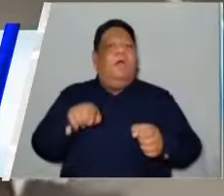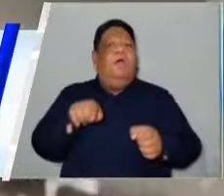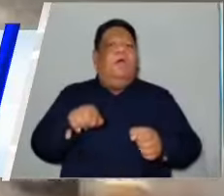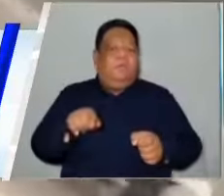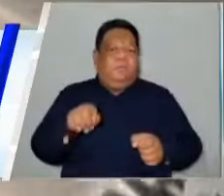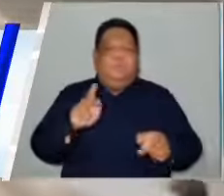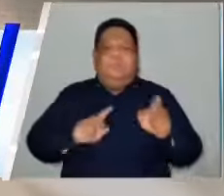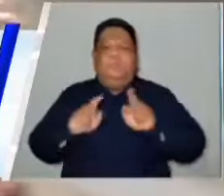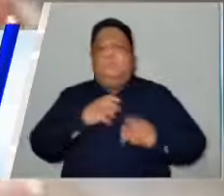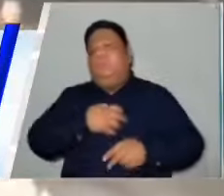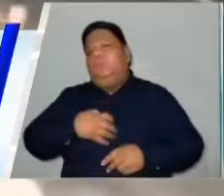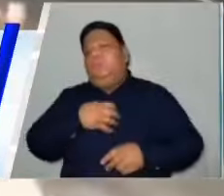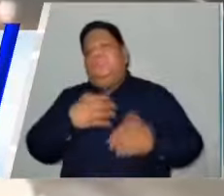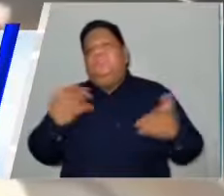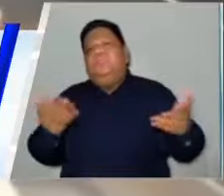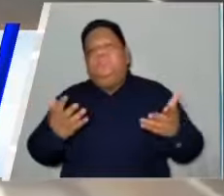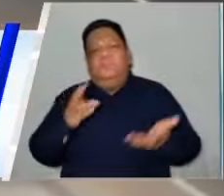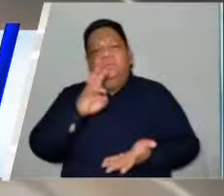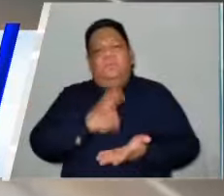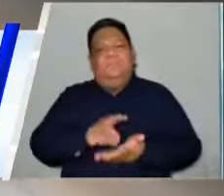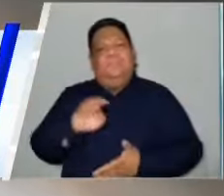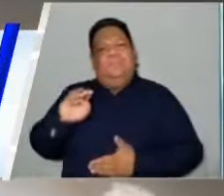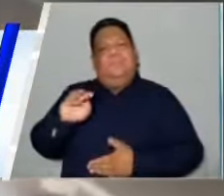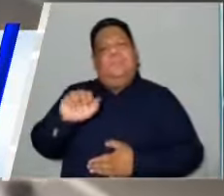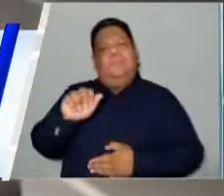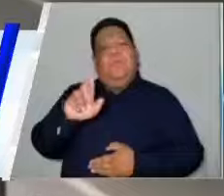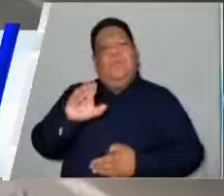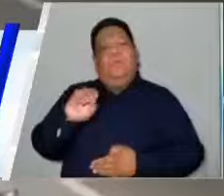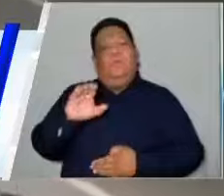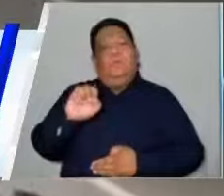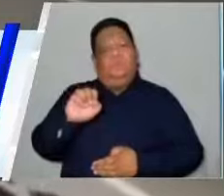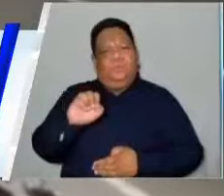Highway, parte ng Pasig.